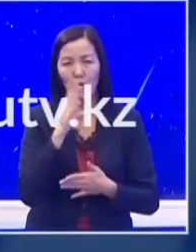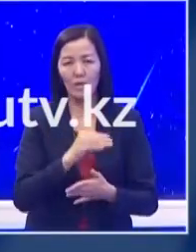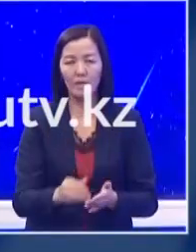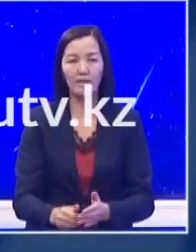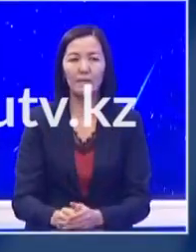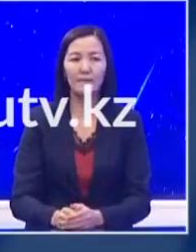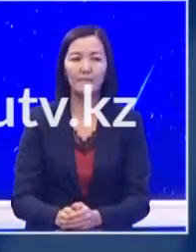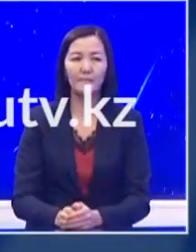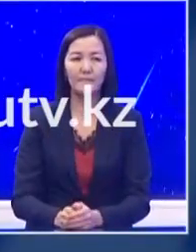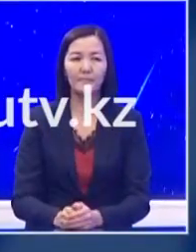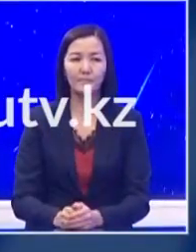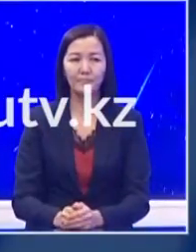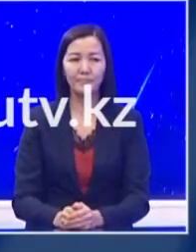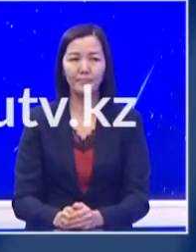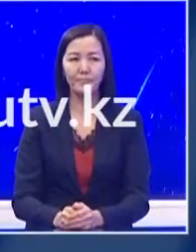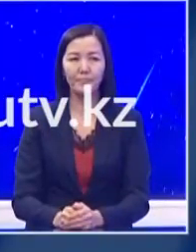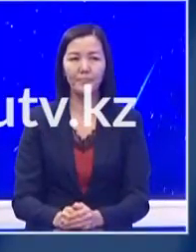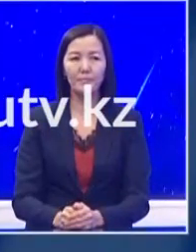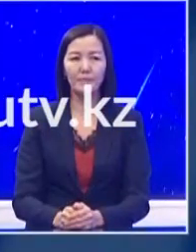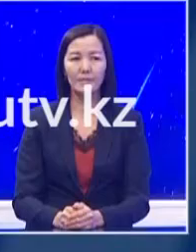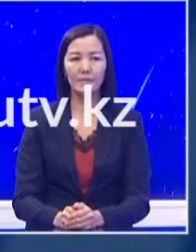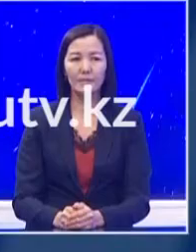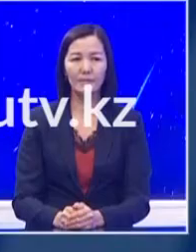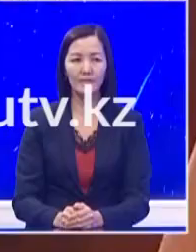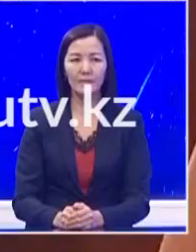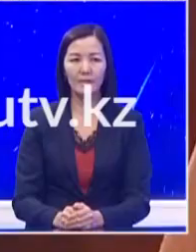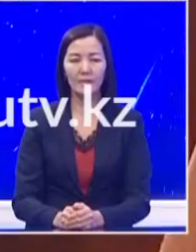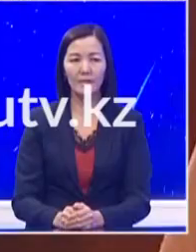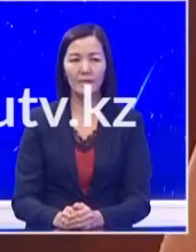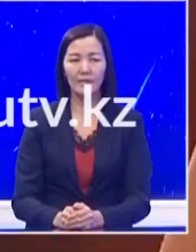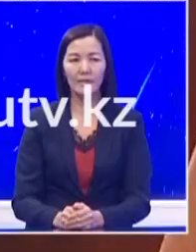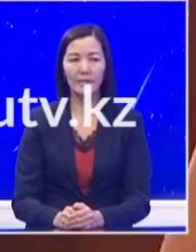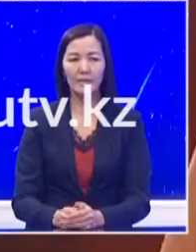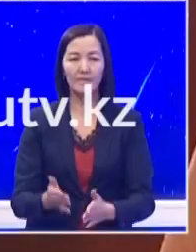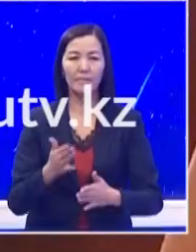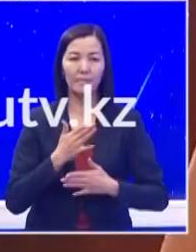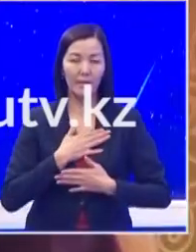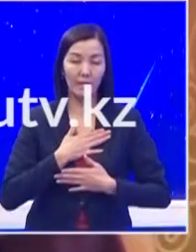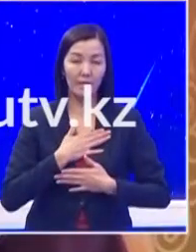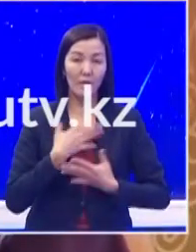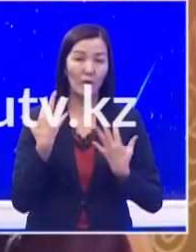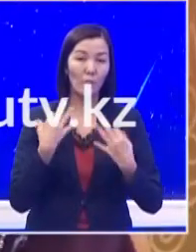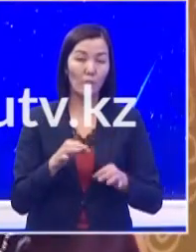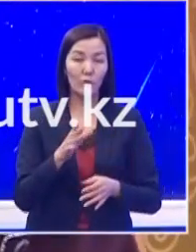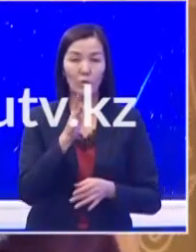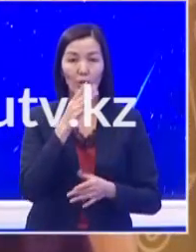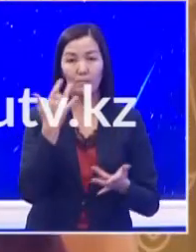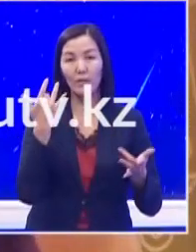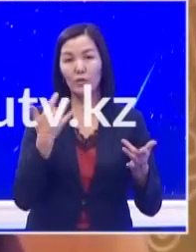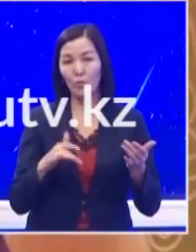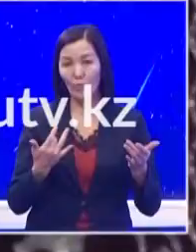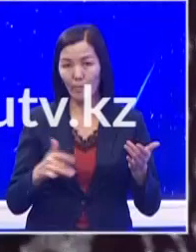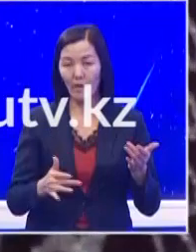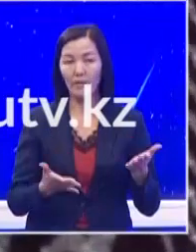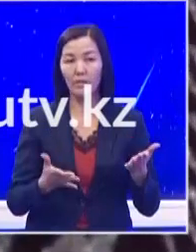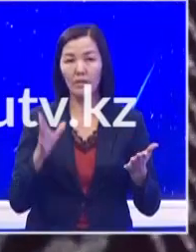Ей, ақтөбеде адасқан халық пышақ тізіп, қонса-қонсыз адасқан. Мен бос уақытымда домбыра шертіп, домбыра